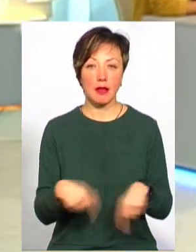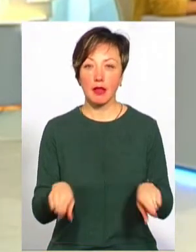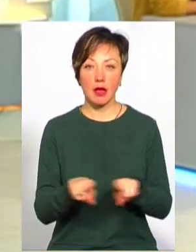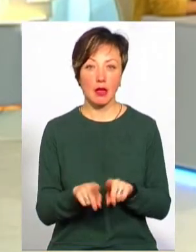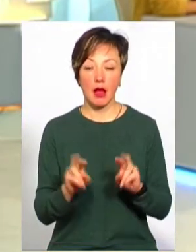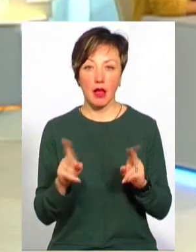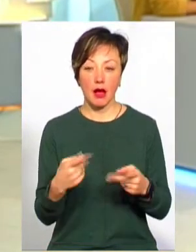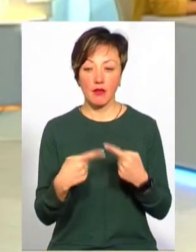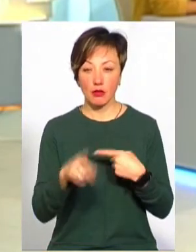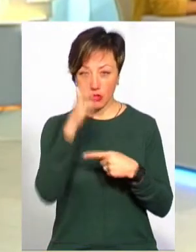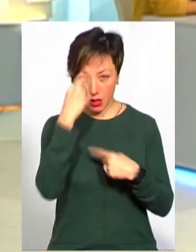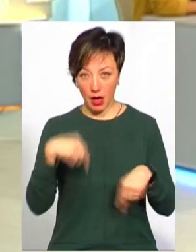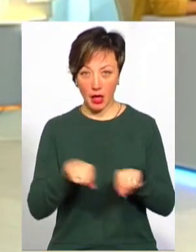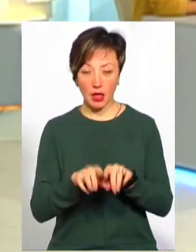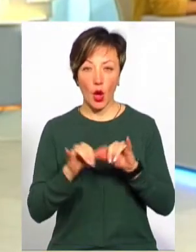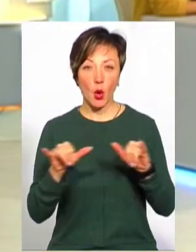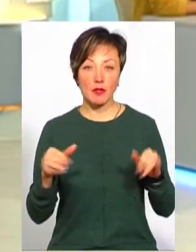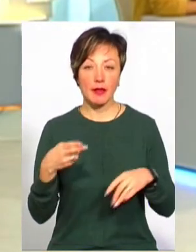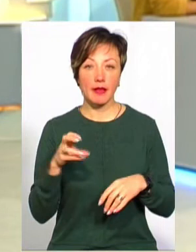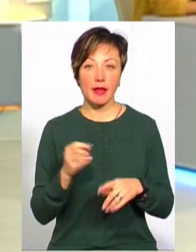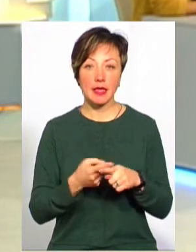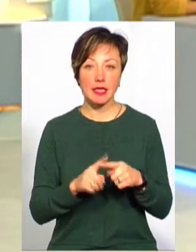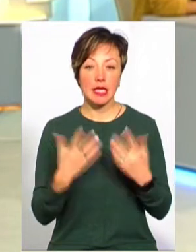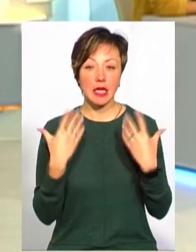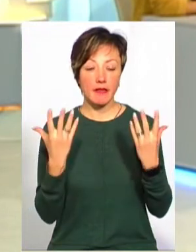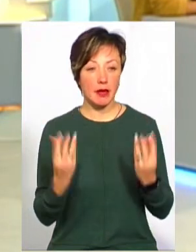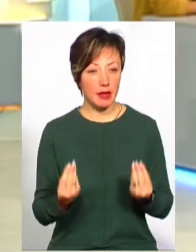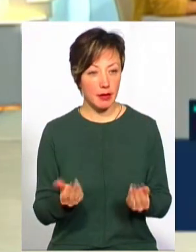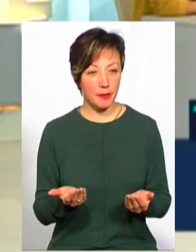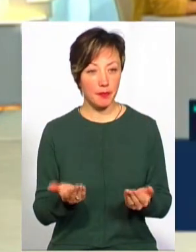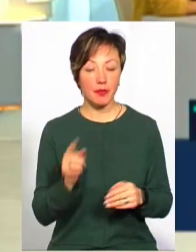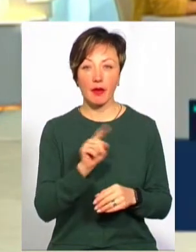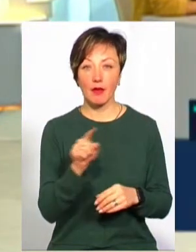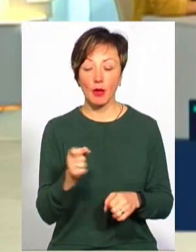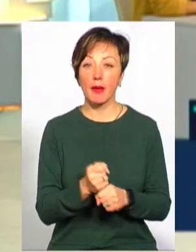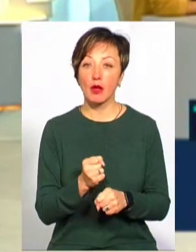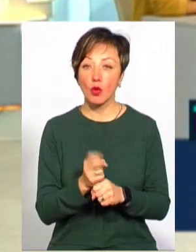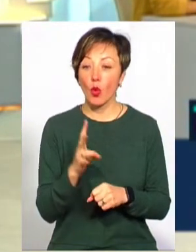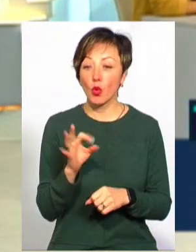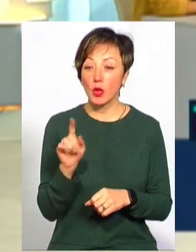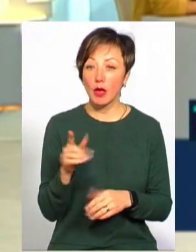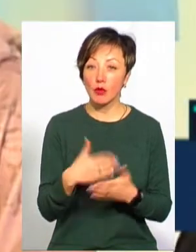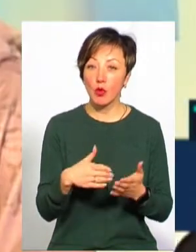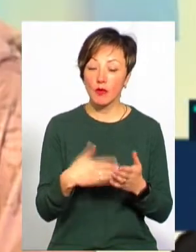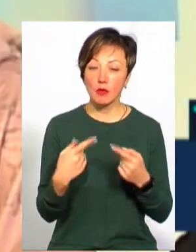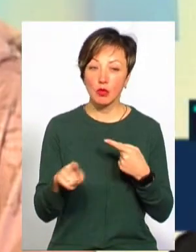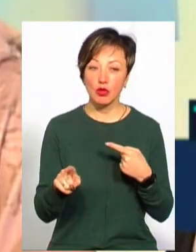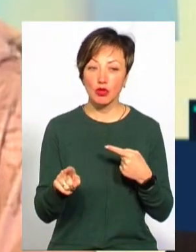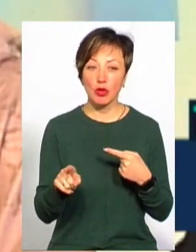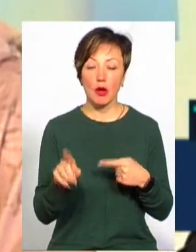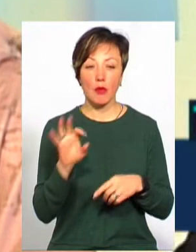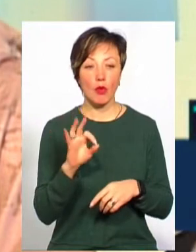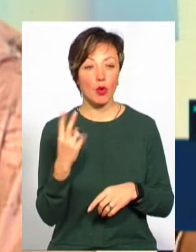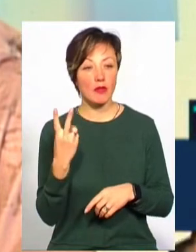як, допустимо, в інших країнах, уже розвинутих, де ці дні вихідні. Так от. Вони працюють, але там зовсім інші. Ну, мова йде про